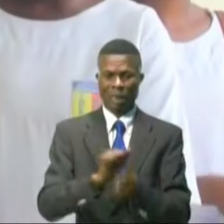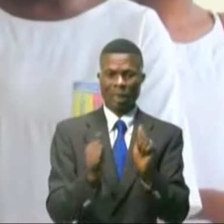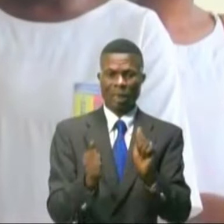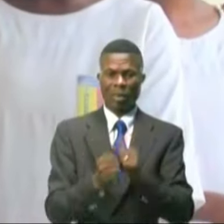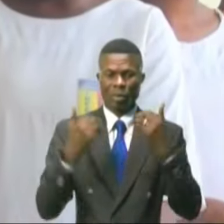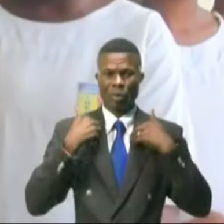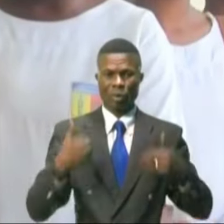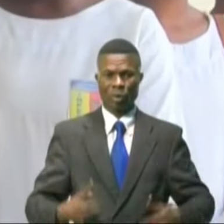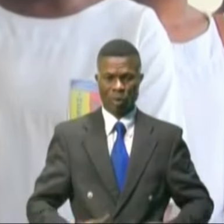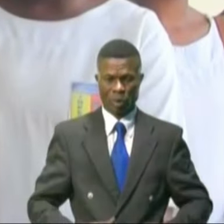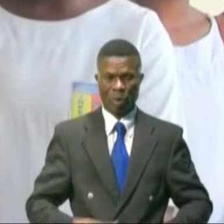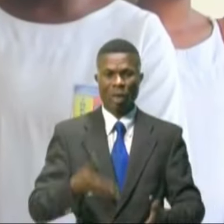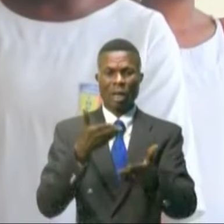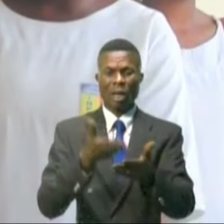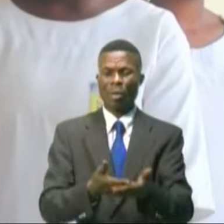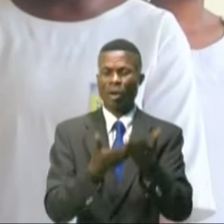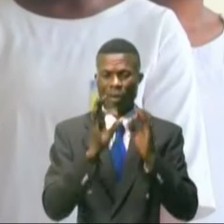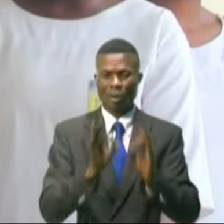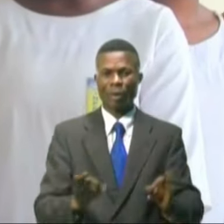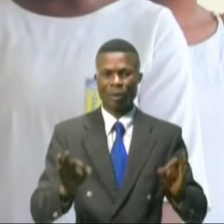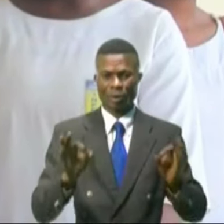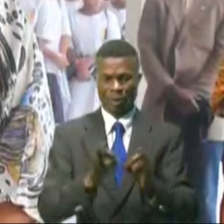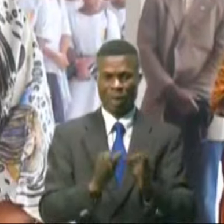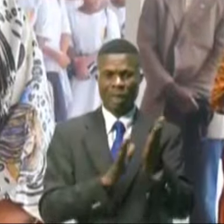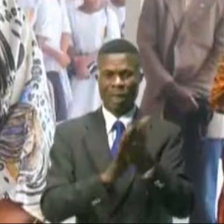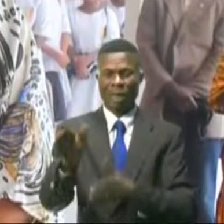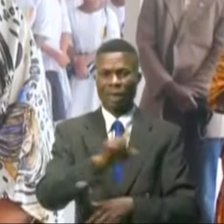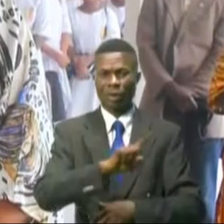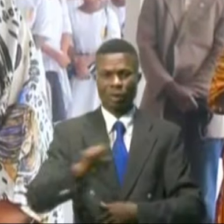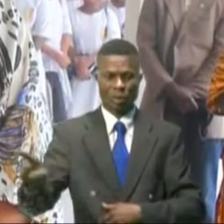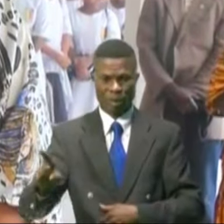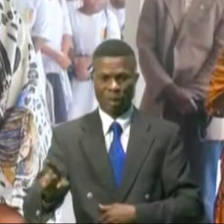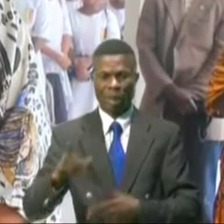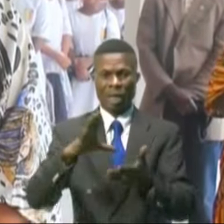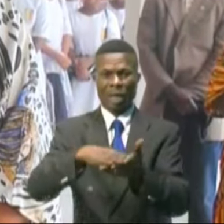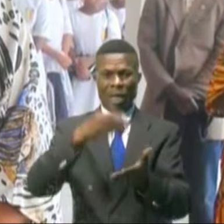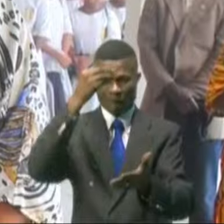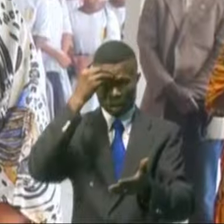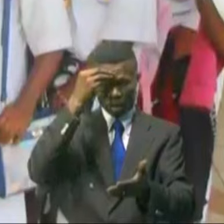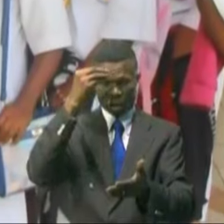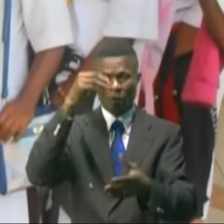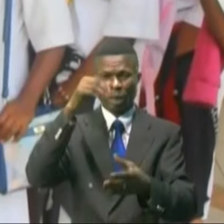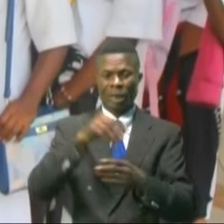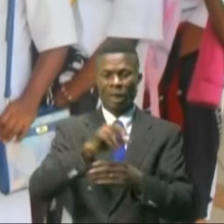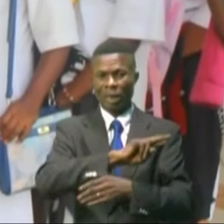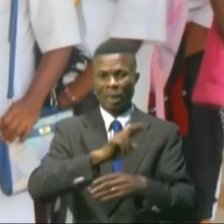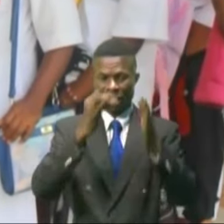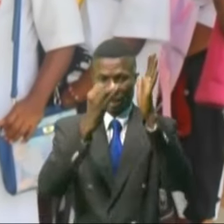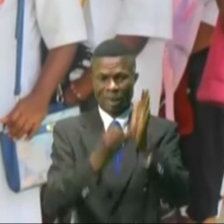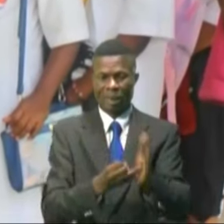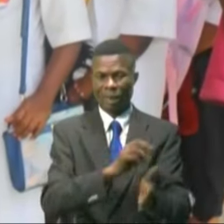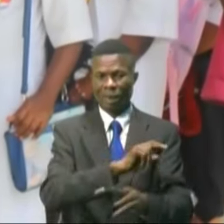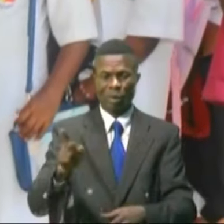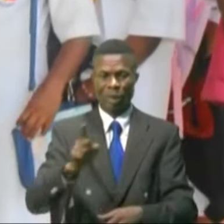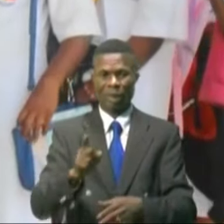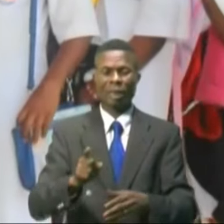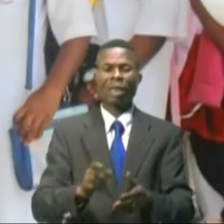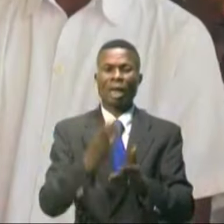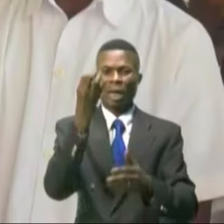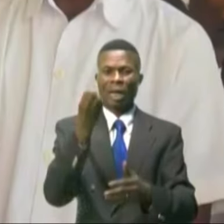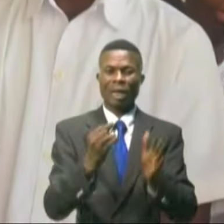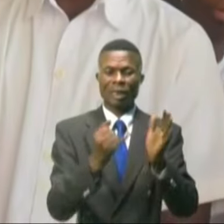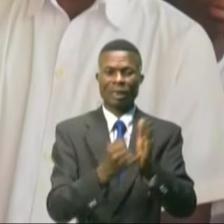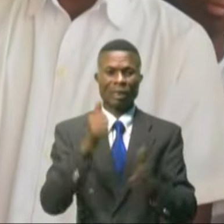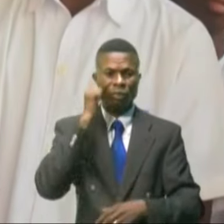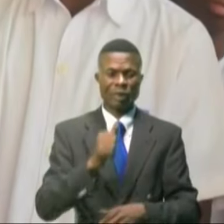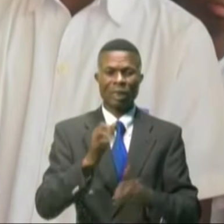en est une preuve éloquente. Près de 15 000 apprenants, dont 7 748 filles et 6